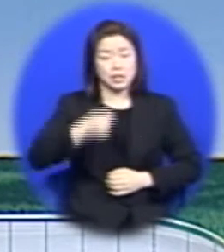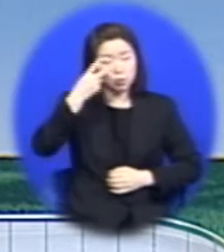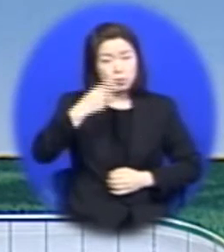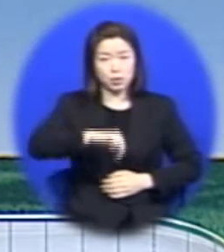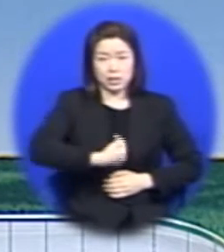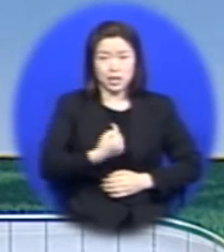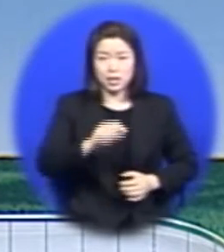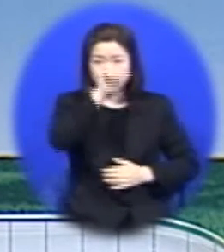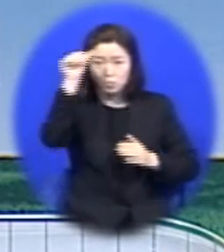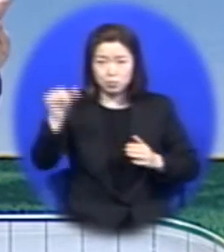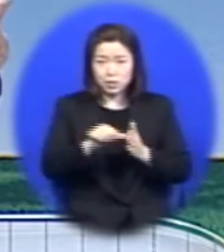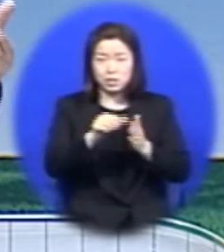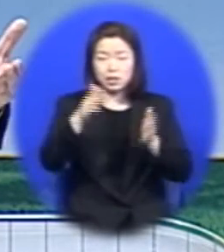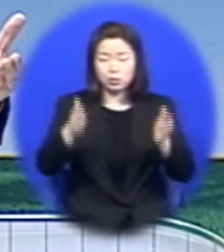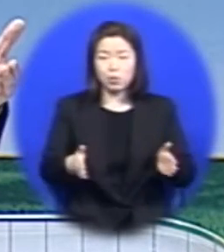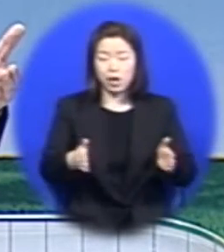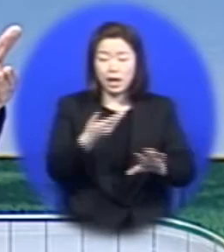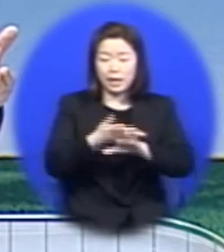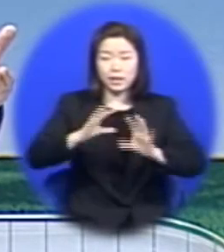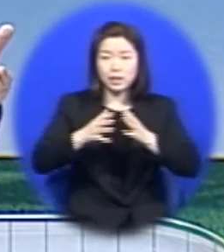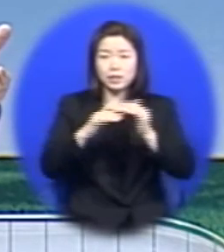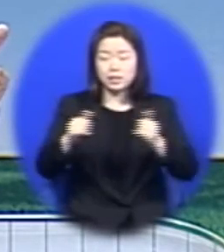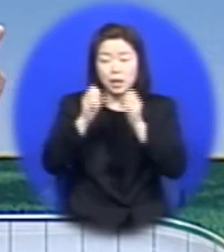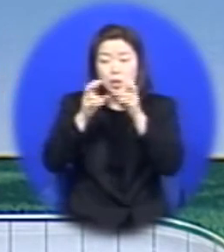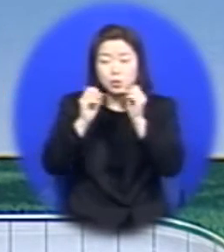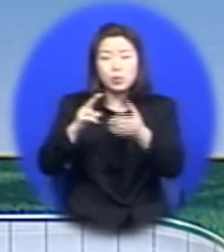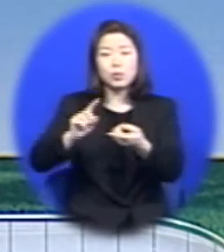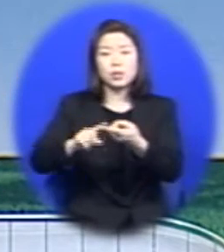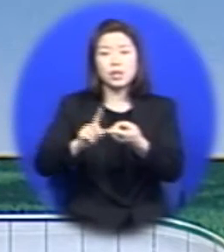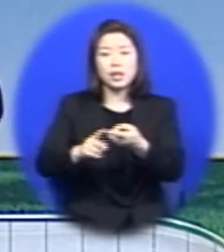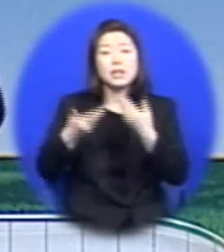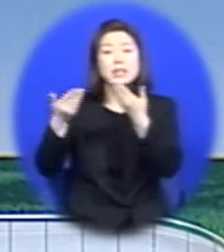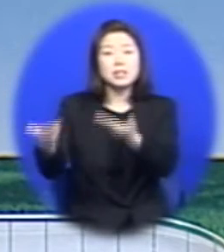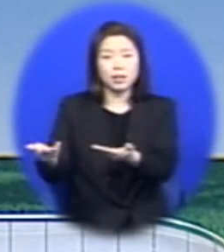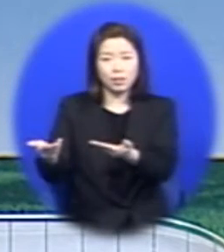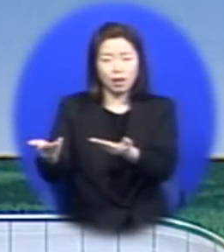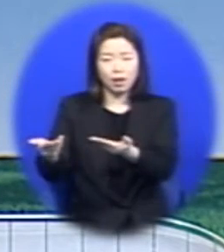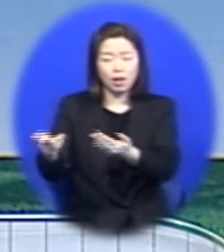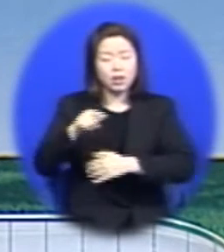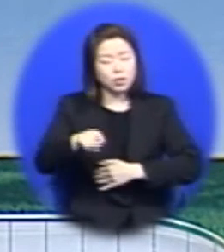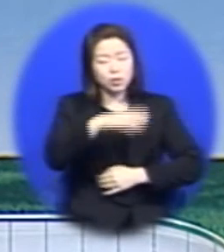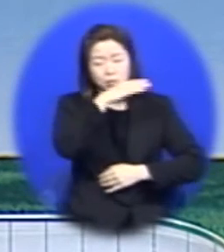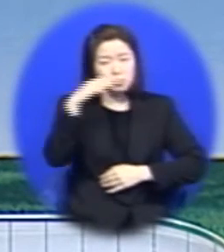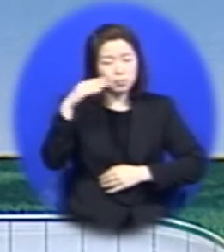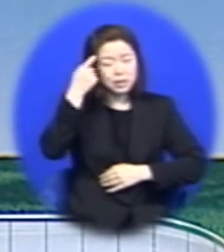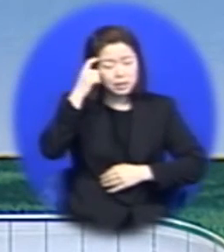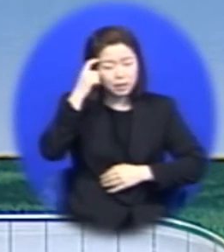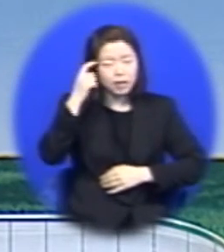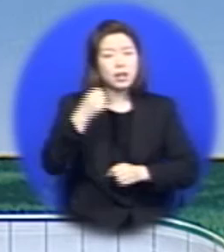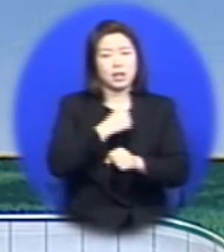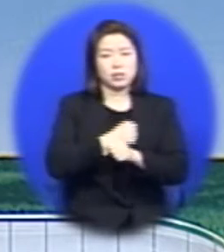자기의 일생을 이방인 선교에 바치겠다. 이건 정상적인 사람이 생각할 수 있는 일이